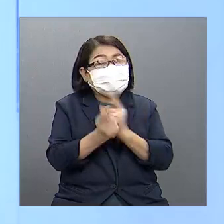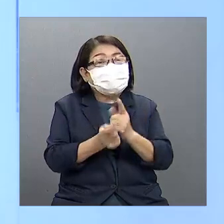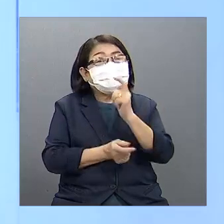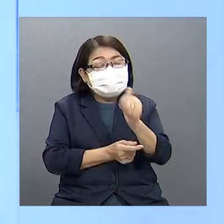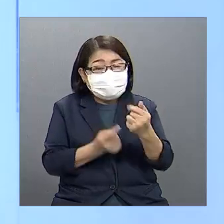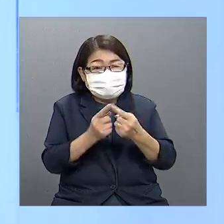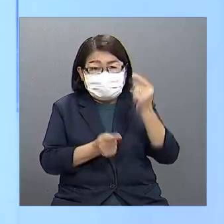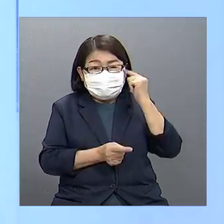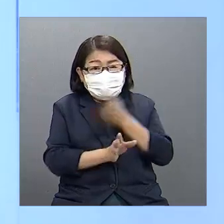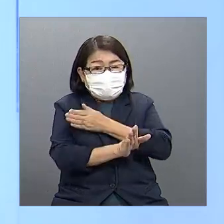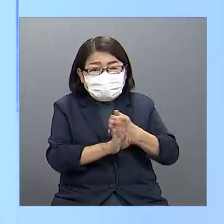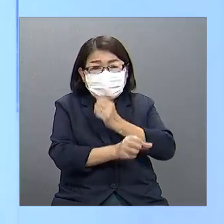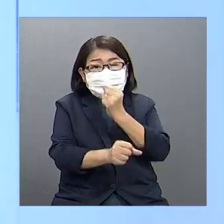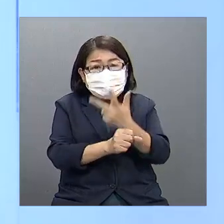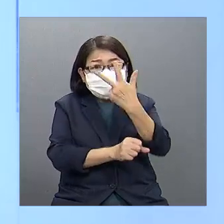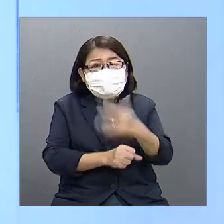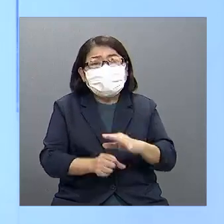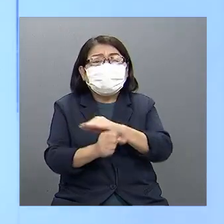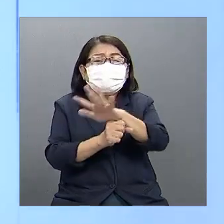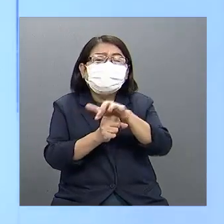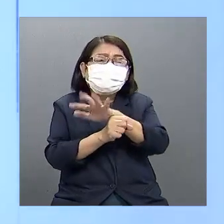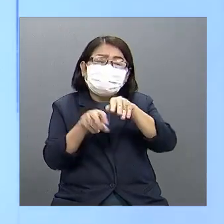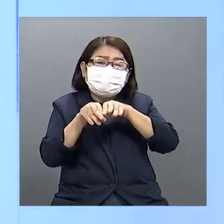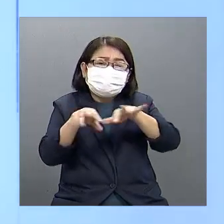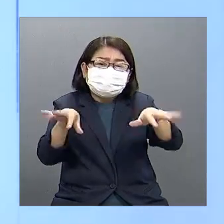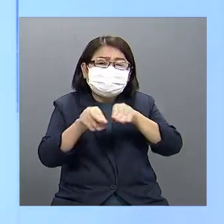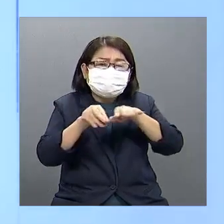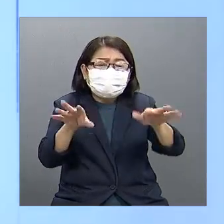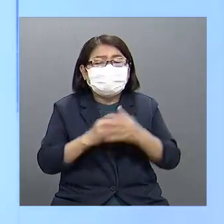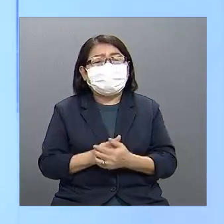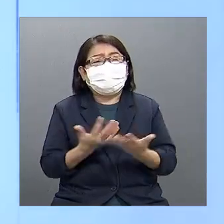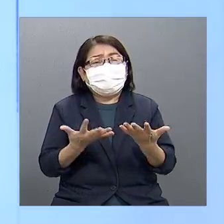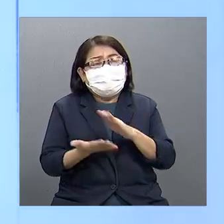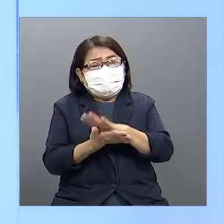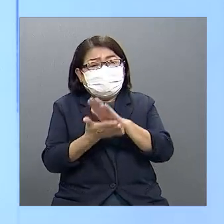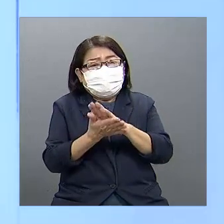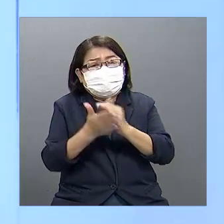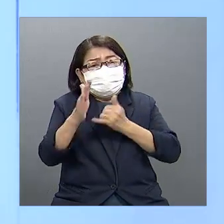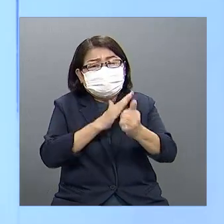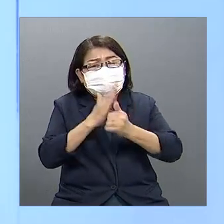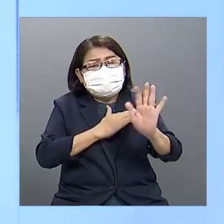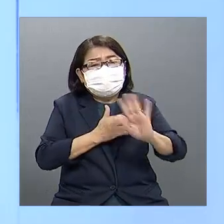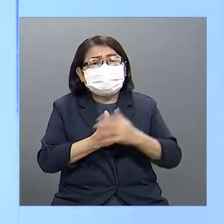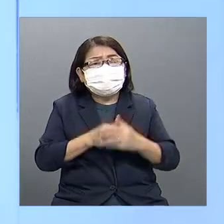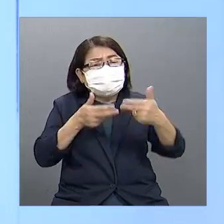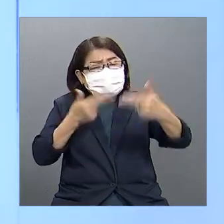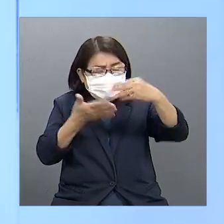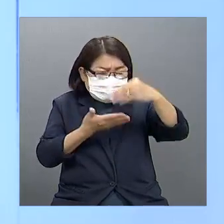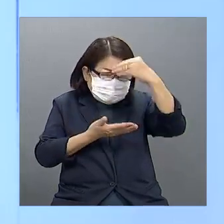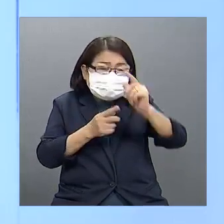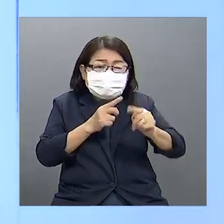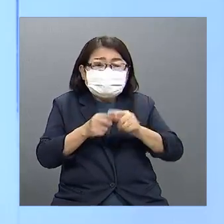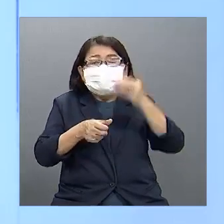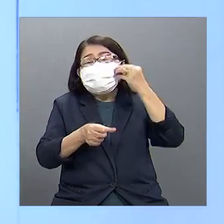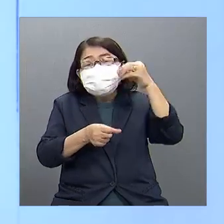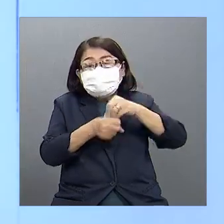ปีที่ผ่านมาท่ามกลางการแพร่ระบาดของโควิด -19 ก็ทำให้เด็กๆนั้นอาจจะต้องอยู่ที่บ้านไม่ได้ไปโรงเรียนโดยเฉพาะอย่างยิ่งนะคะน้